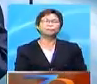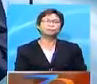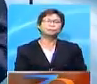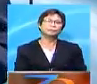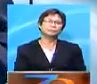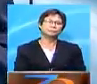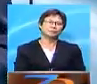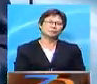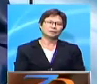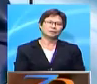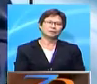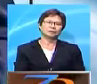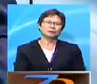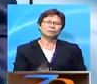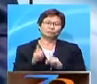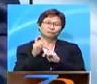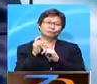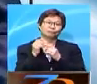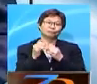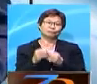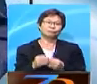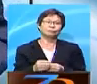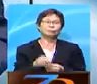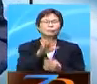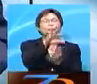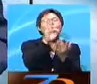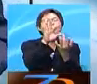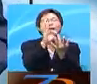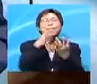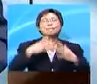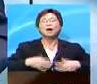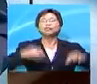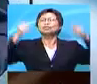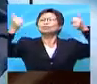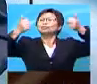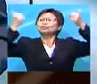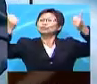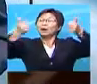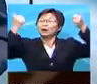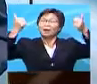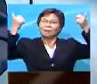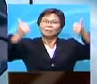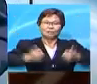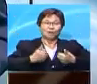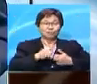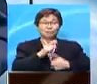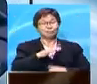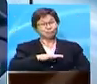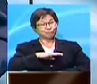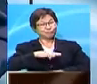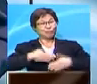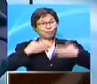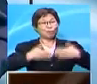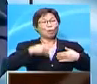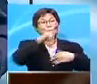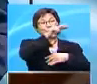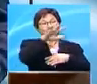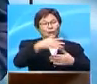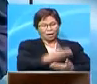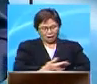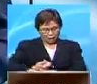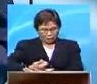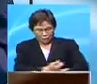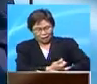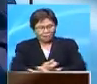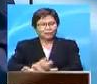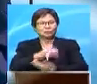negara diberi peluang untuk memilih baju raya sendiri untuk menyambut aidil fitri sudah tentu menggembirakan 25 orang anak